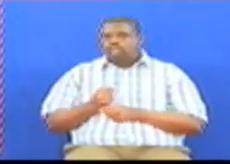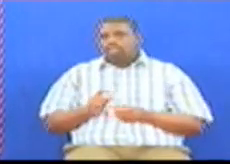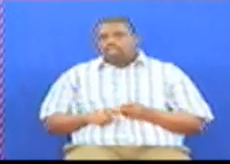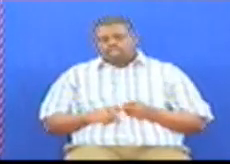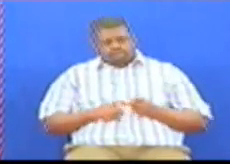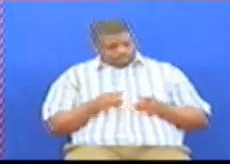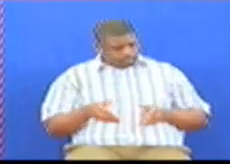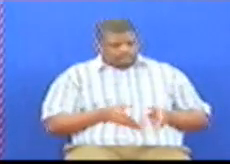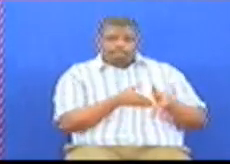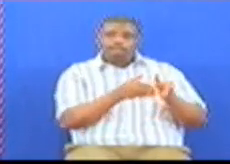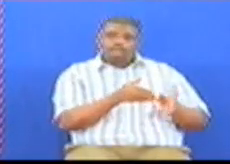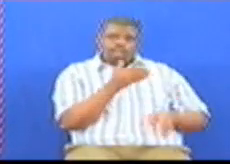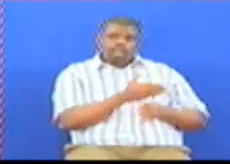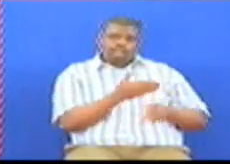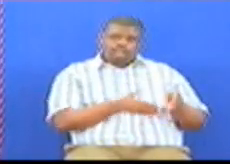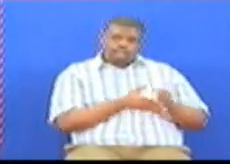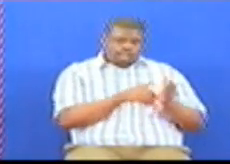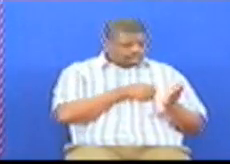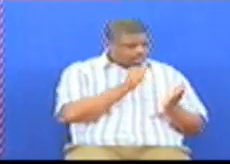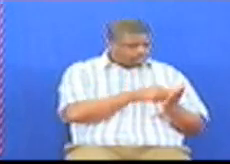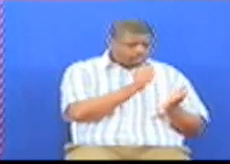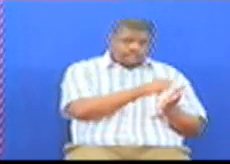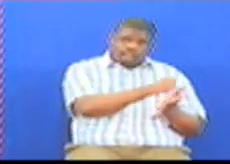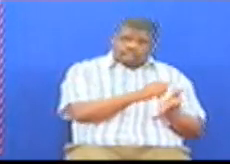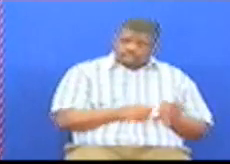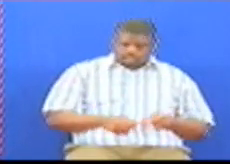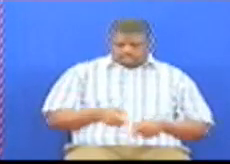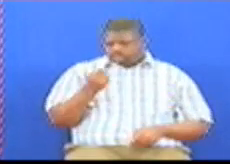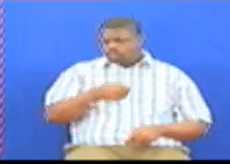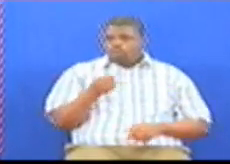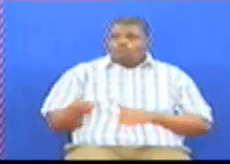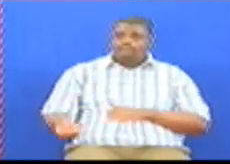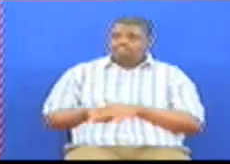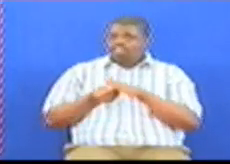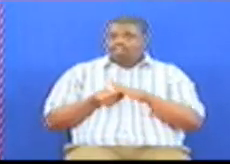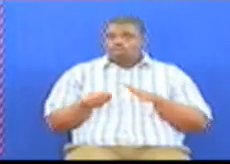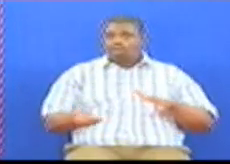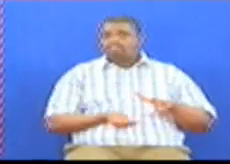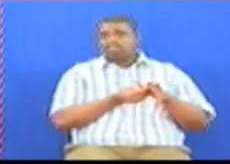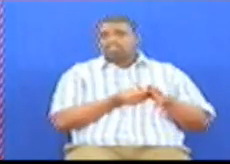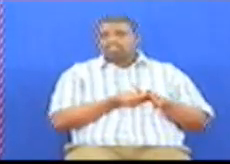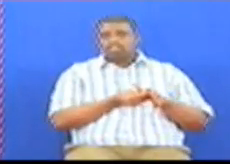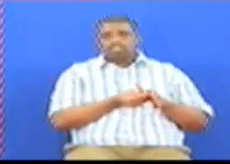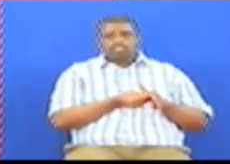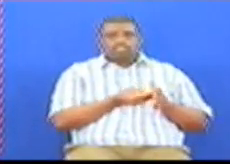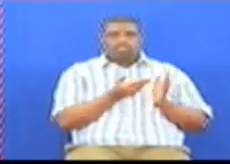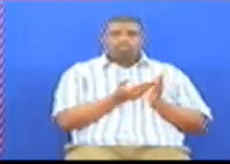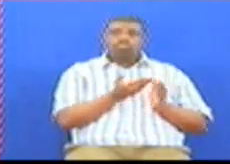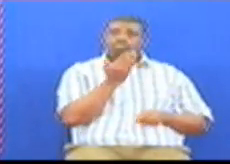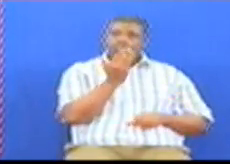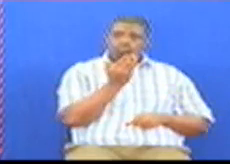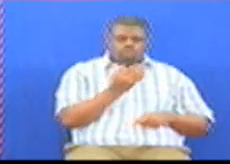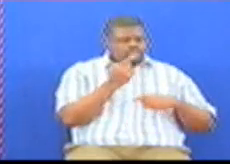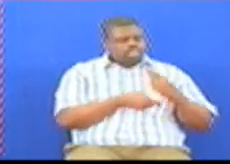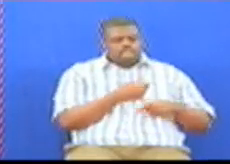Ile barabara inajengwa kiwango cha lami. Na wapongeza sana kwenye hilo, na wale wafadhili wanaofadhili ile barabara naombea kwa Mwenyezi Mungu waendelee